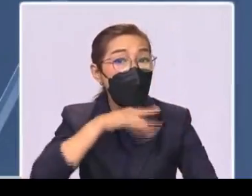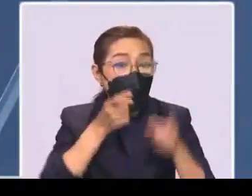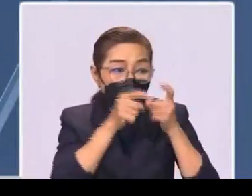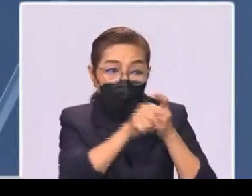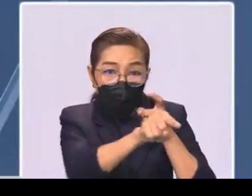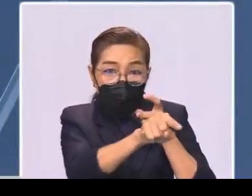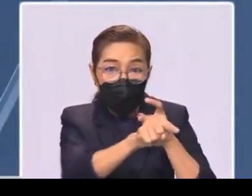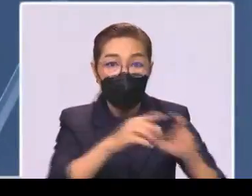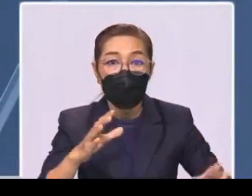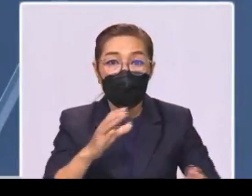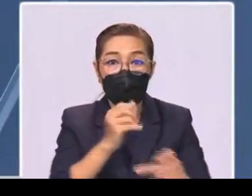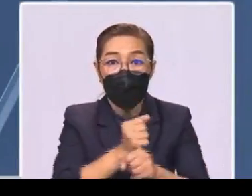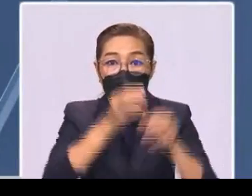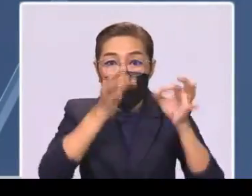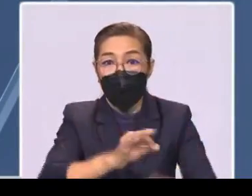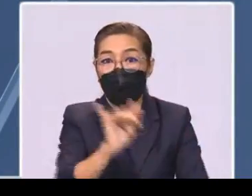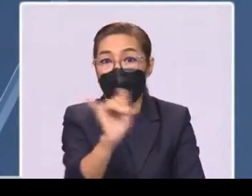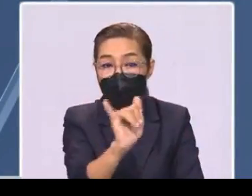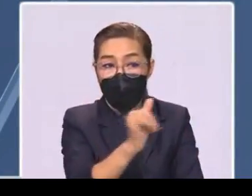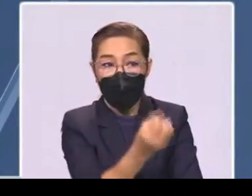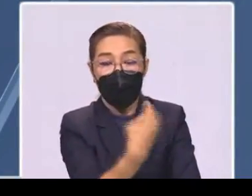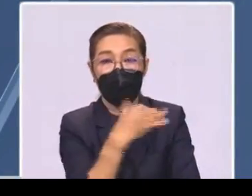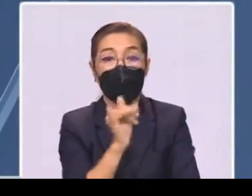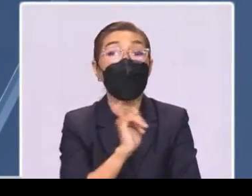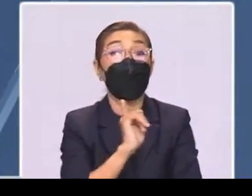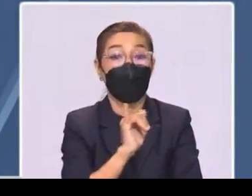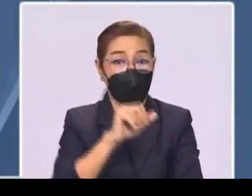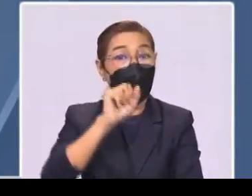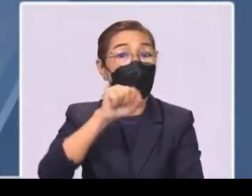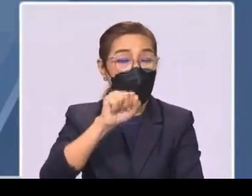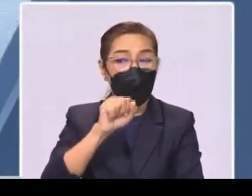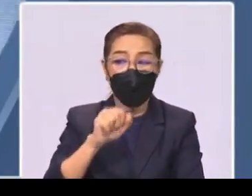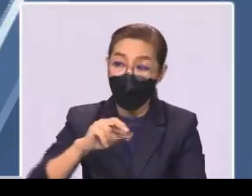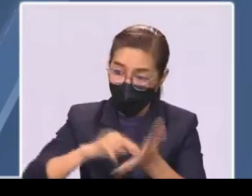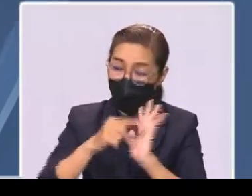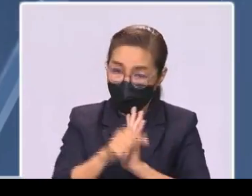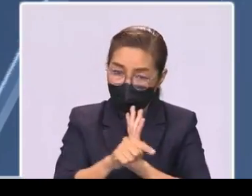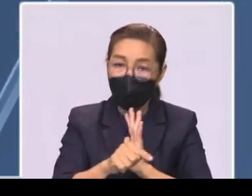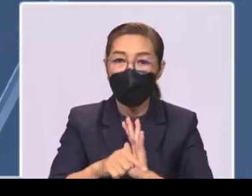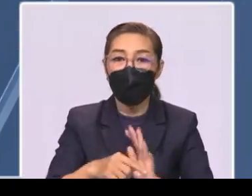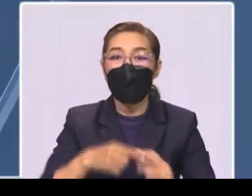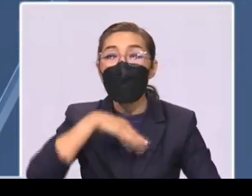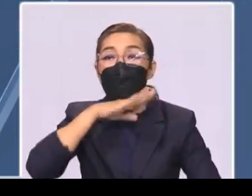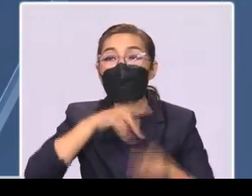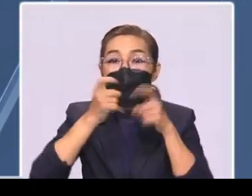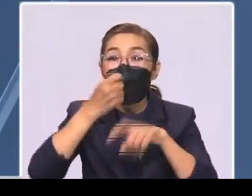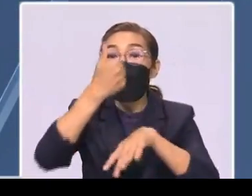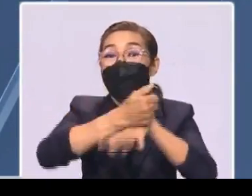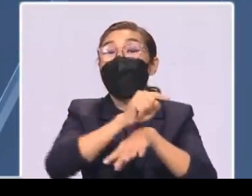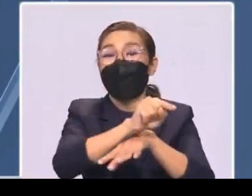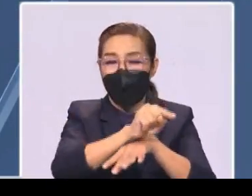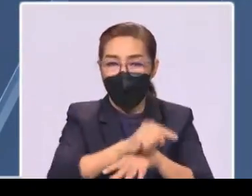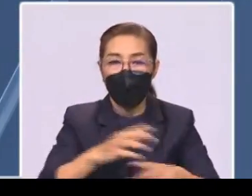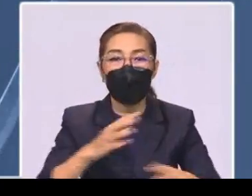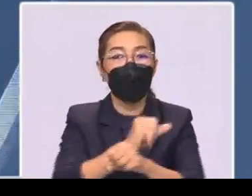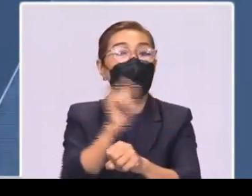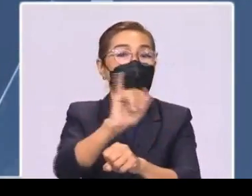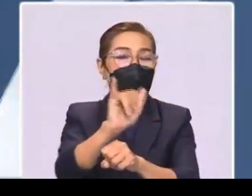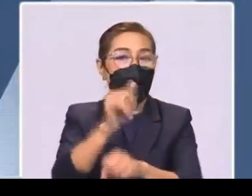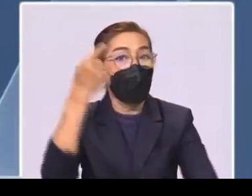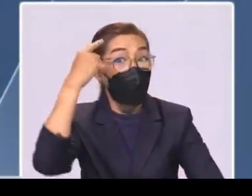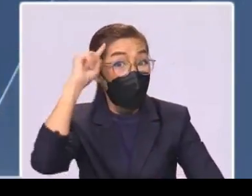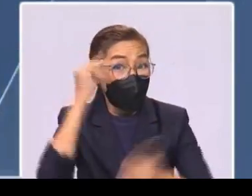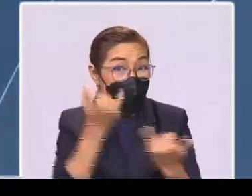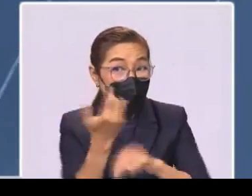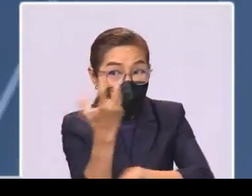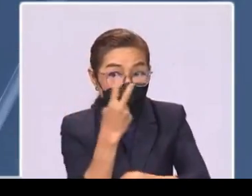เจ้าตัวเจ้ายังไม่ได้ตอบรับหรือปฏิเสธยังไม่ได้พูดอะไรเลยท่านนรศักดิ์เนี่ยค่ะคอ๋อท่านผู้ว่าหมูป่าใช่มั้ใช่เอออไม่รู้ท่านอยู่